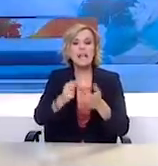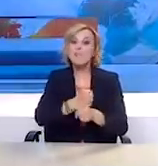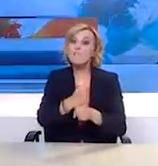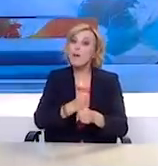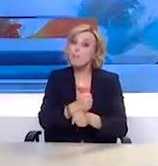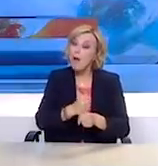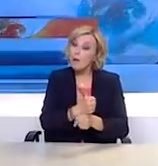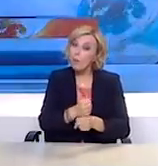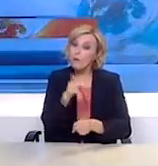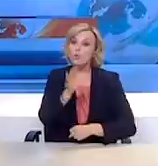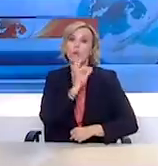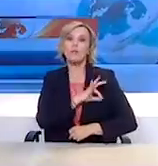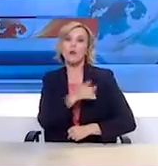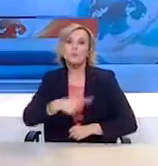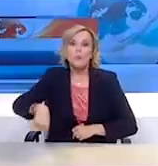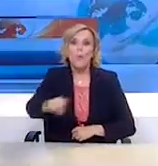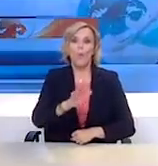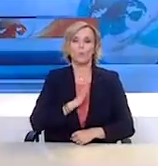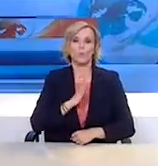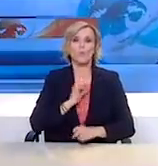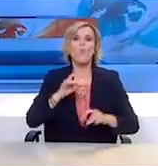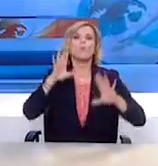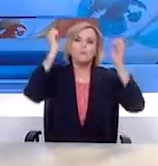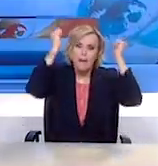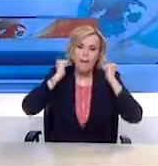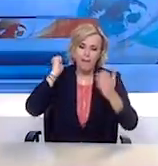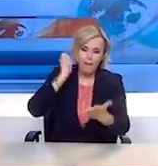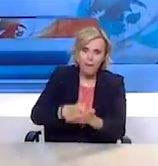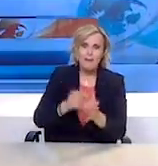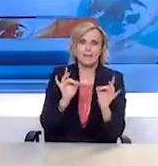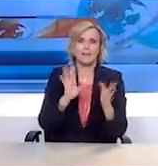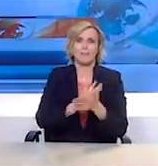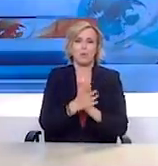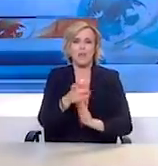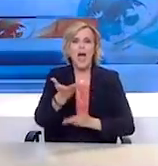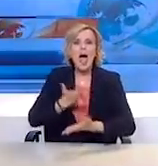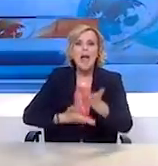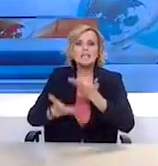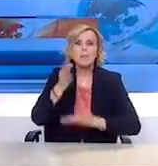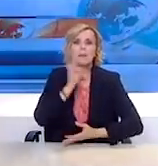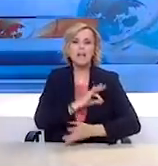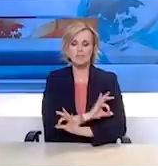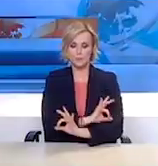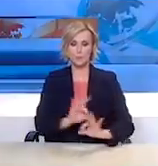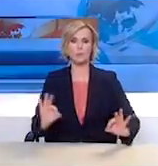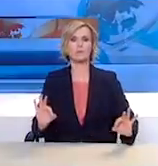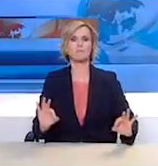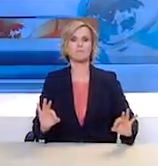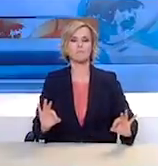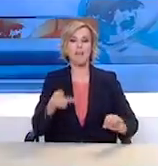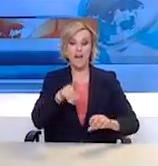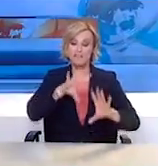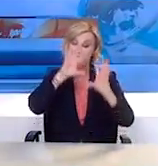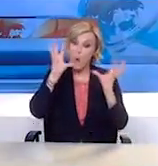των συμπολιτών μας, δεν επιφέρουν κανένα κόστος και τον εξυπηρετούν στην καθημερινή του επαφή με το σύστημα υγείας. Όλα